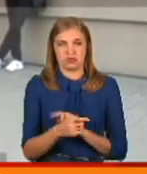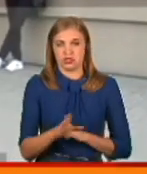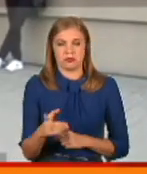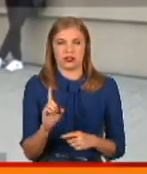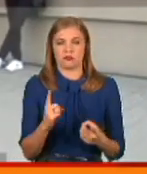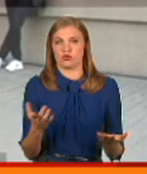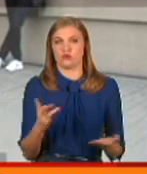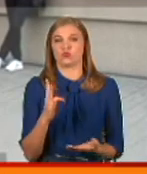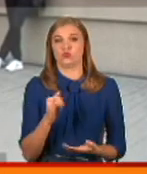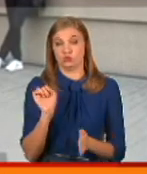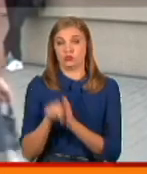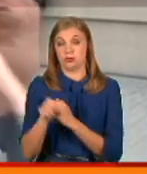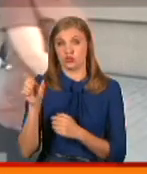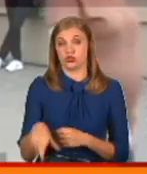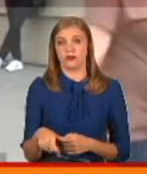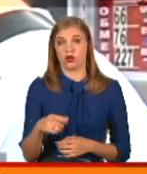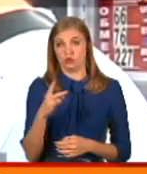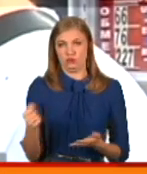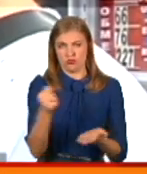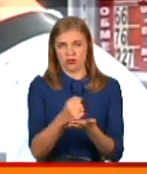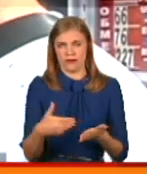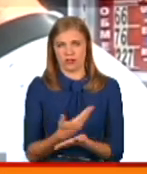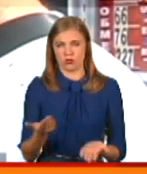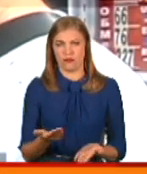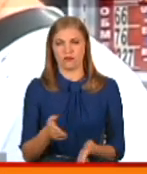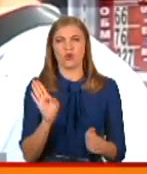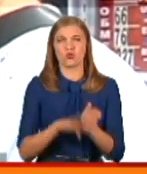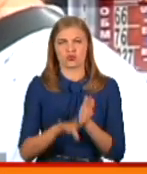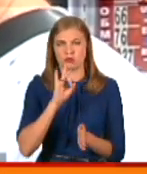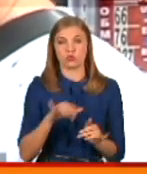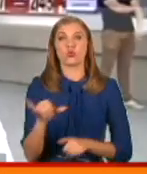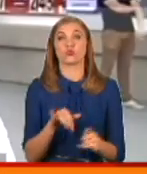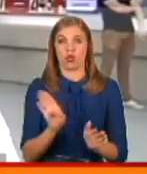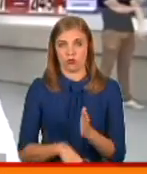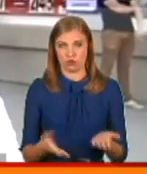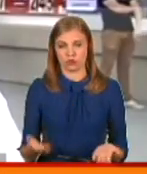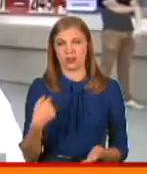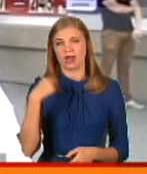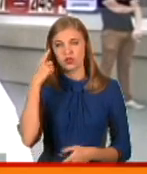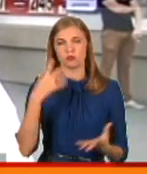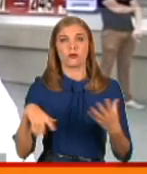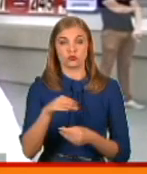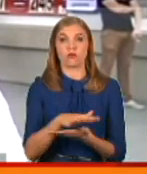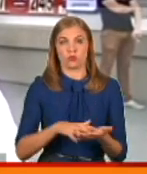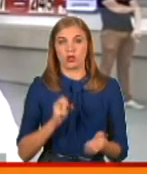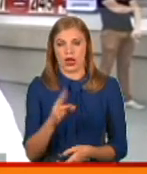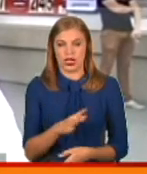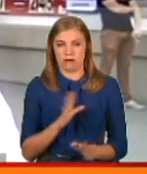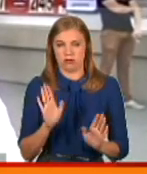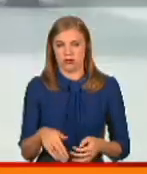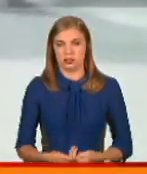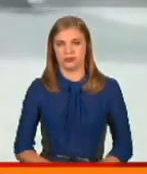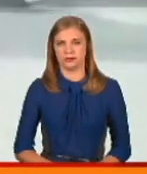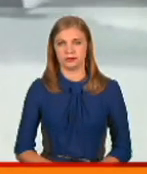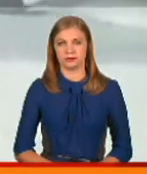що убили чоловіка, поставлять нового. Хуже вже не буде. Куди хуже? Думаю, все продовжиться, як і було в тому направлінні, як